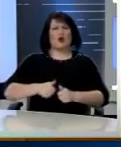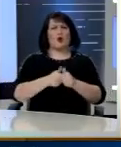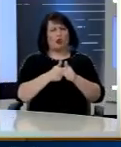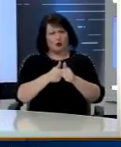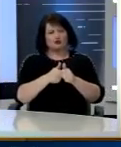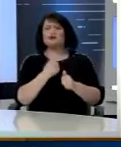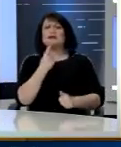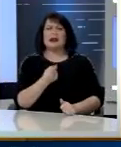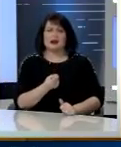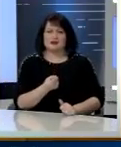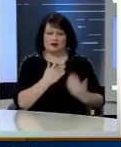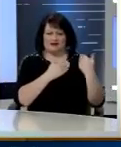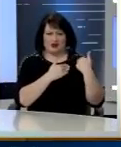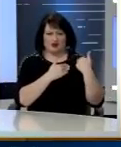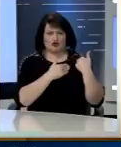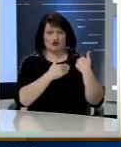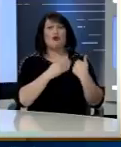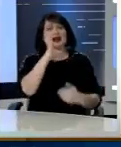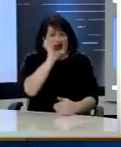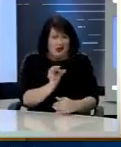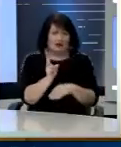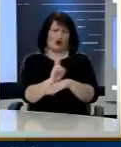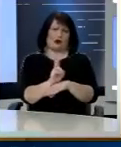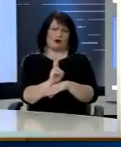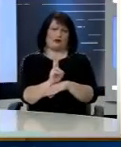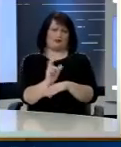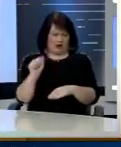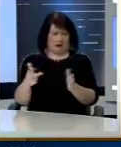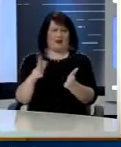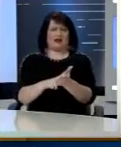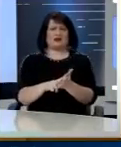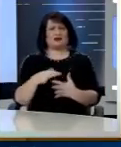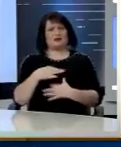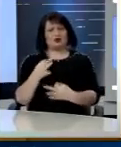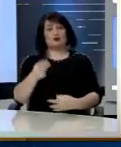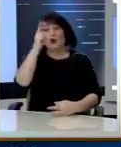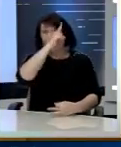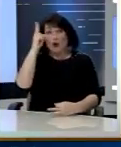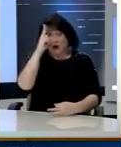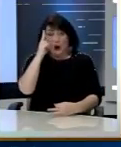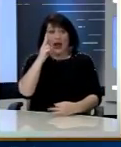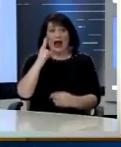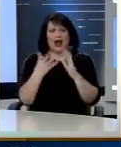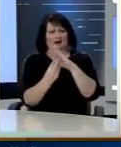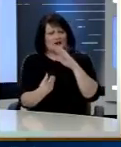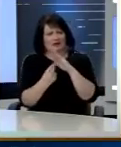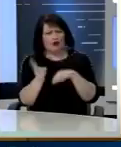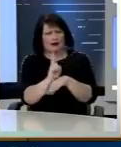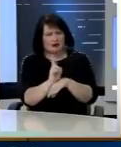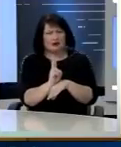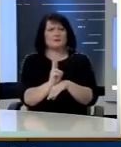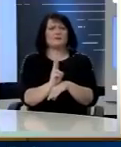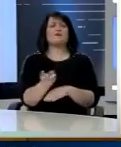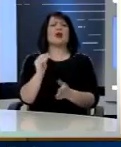οποίο λέει ότι πρόκειται περί γνησίου εγγράφου. Σας καταθέτω το αραβικό αντίγραφο και σας